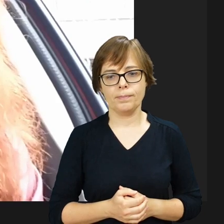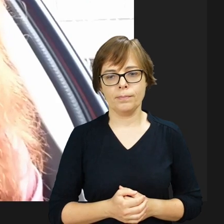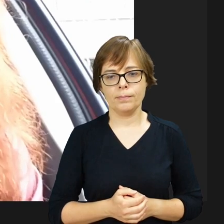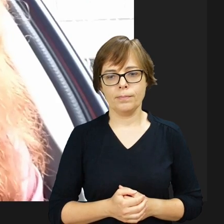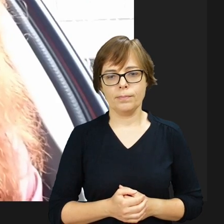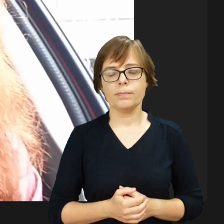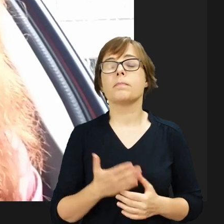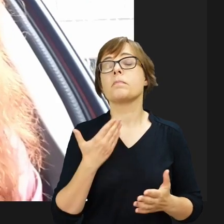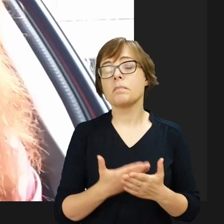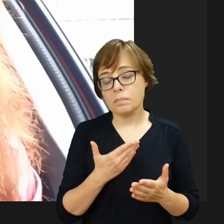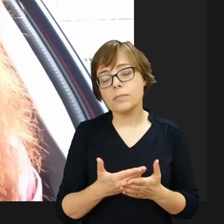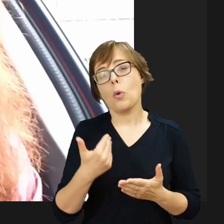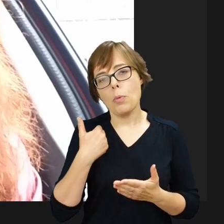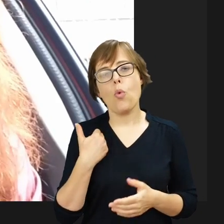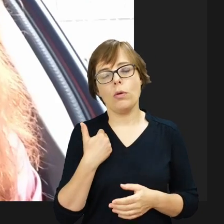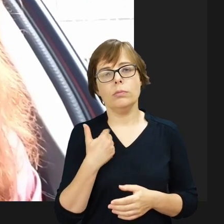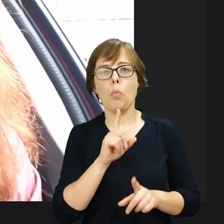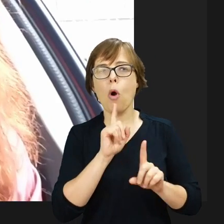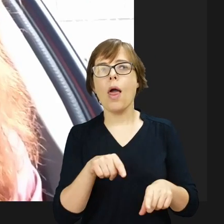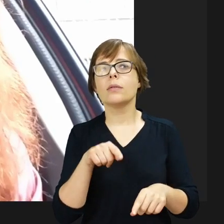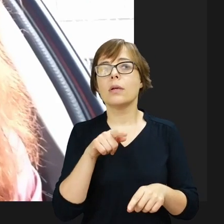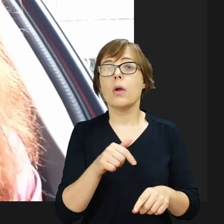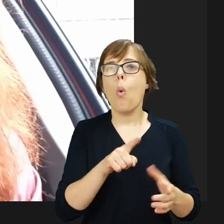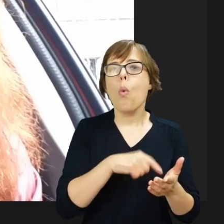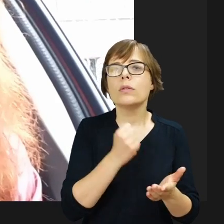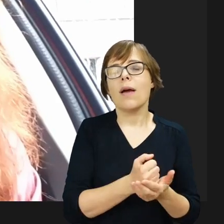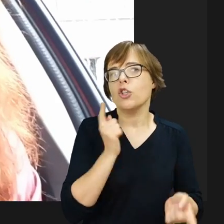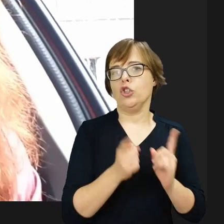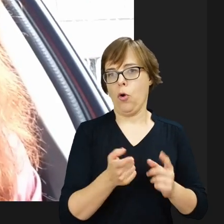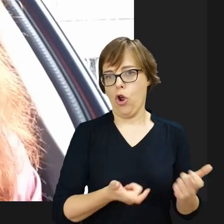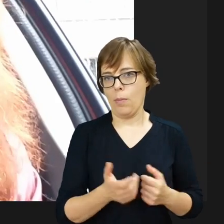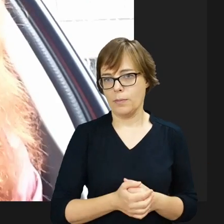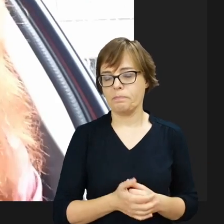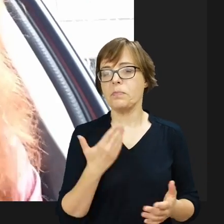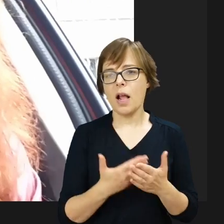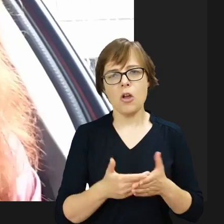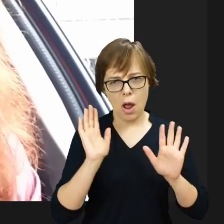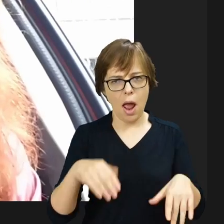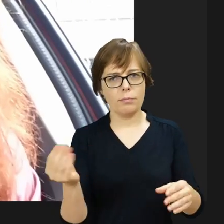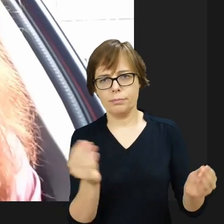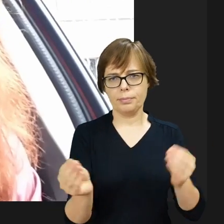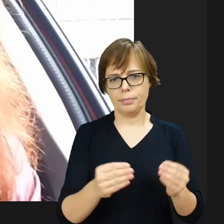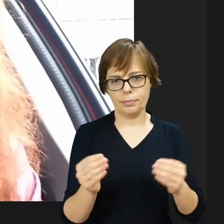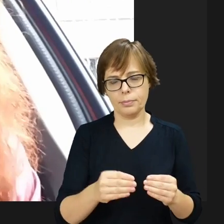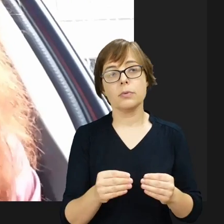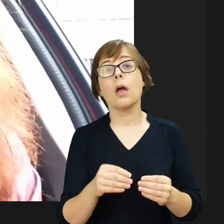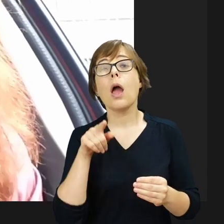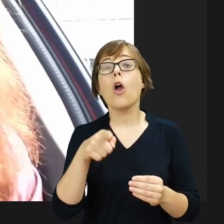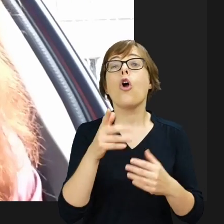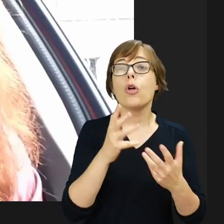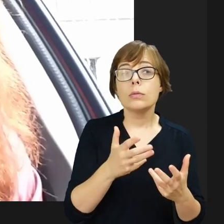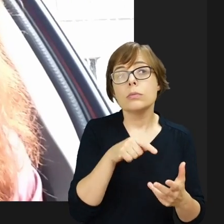polecenie było takie, uchwalać tą ustawę jak najszybciej. W związku z tym robiono koncesje na rzecz lobbystów właśnie